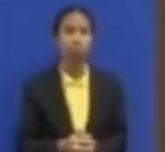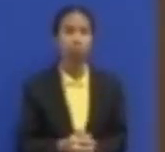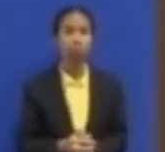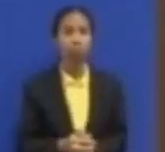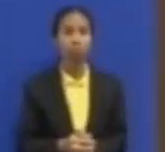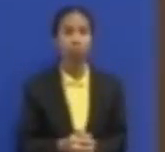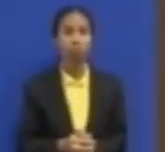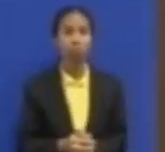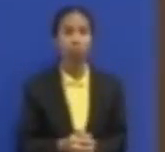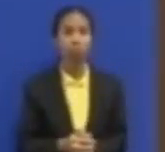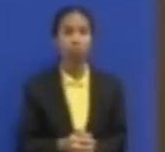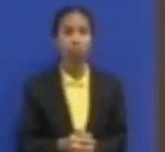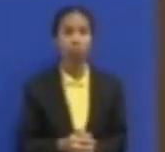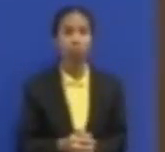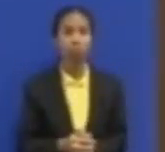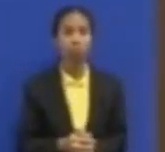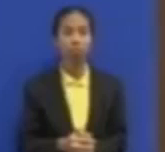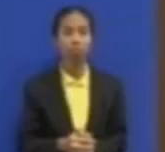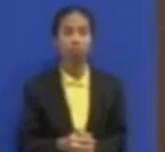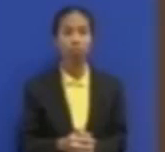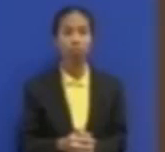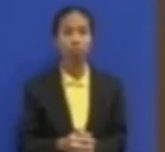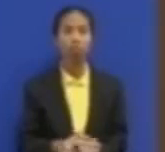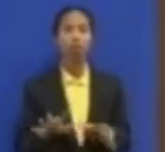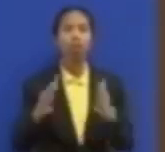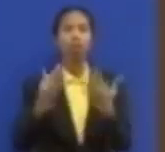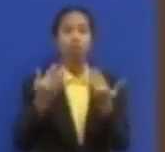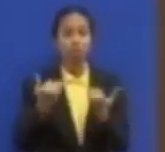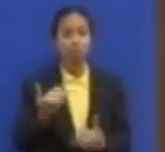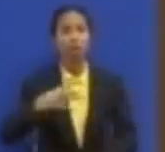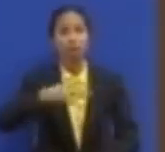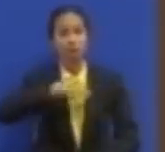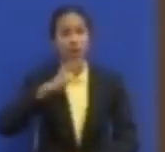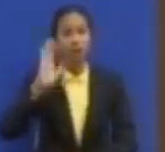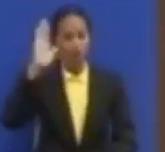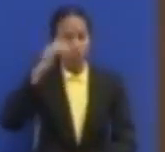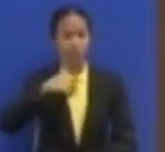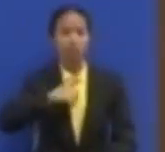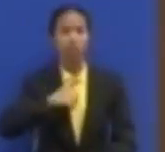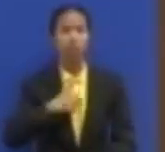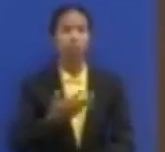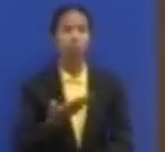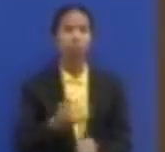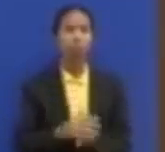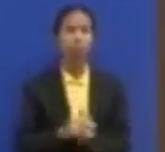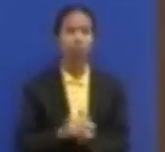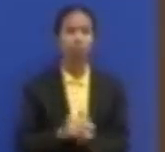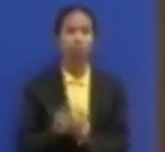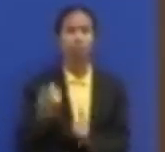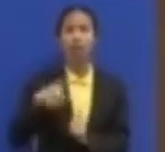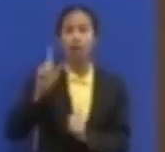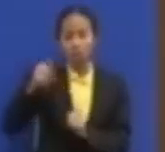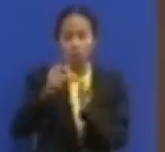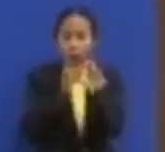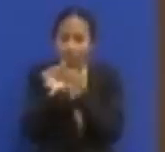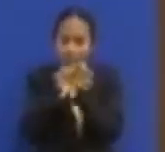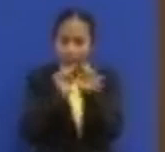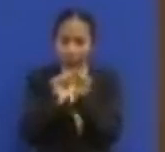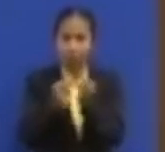ท่านประธานครับยังครับขอผมกำลังจะเสนอว่าให้ชี้แจงเหตุผล ราย